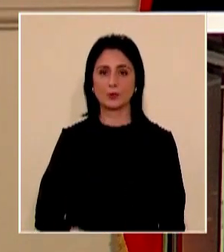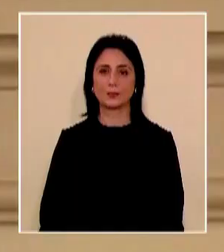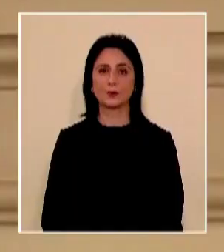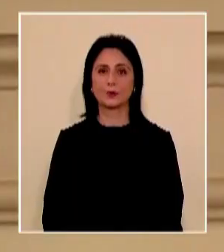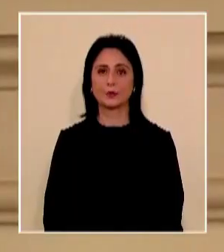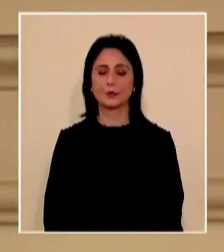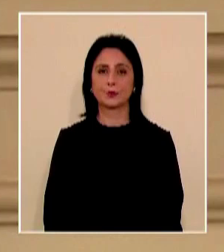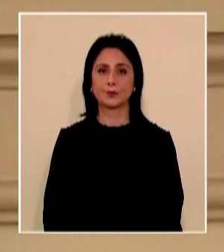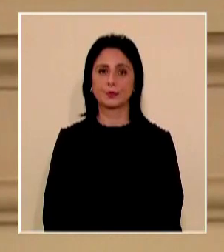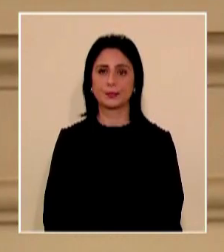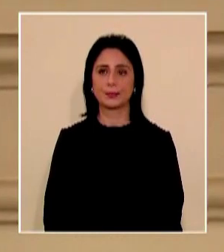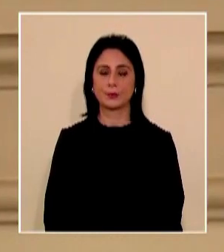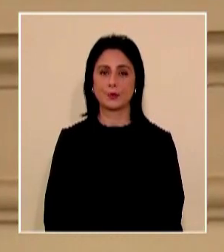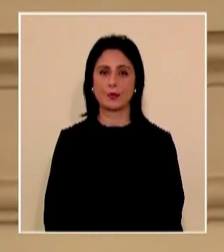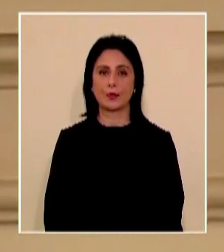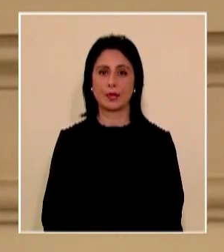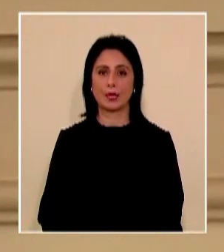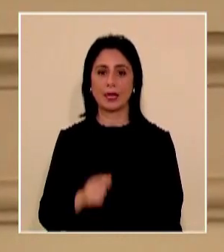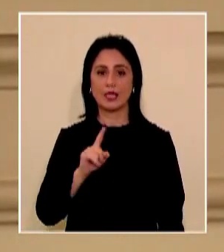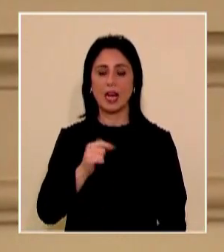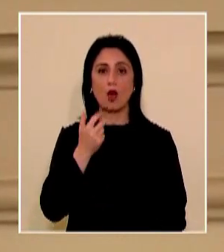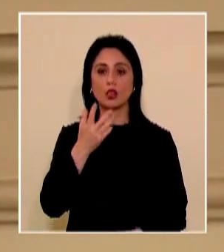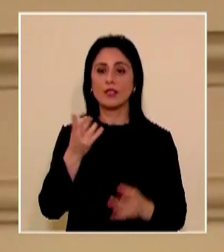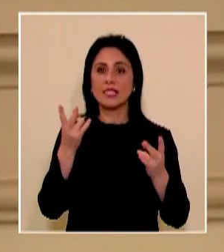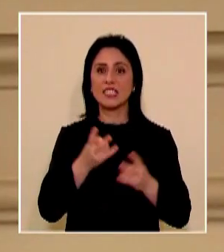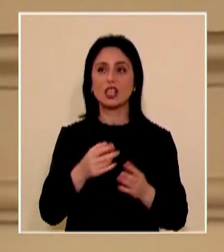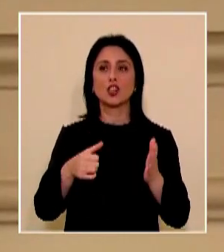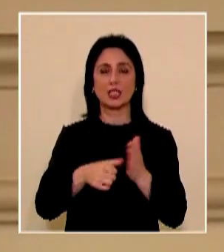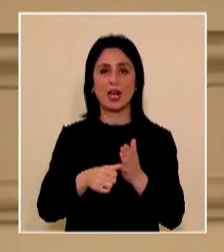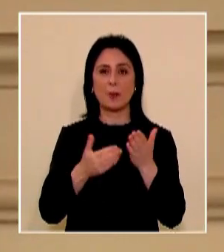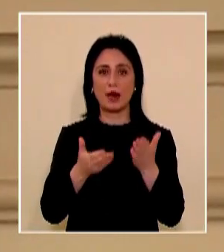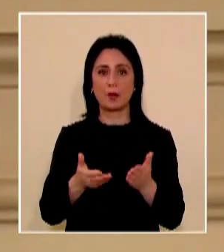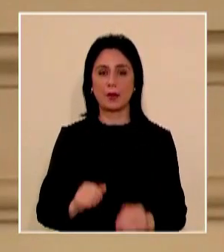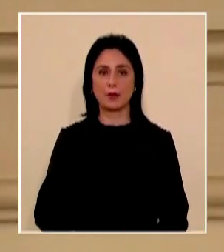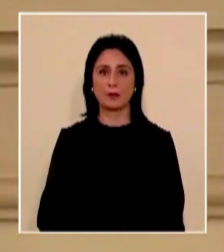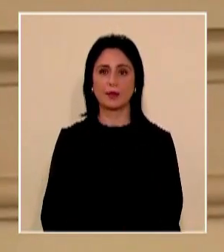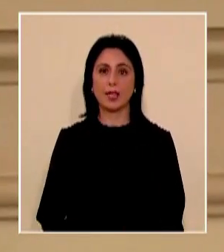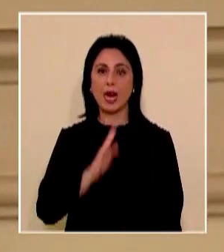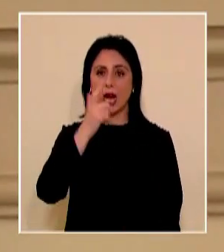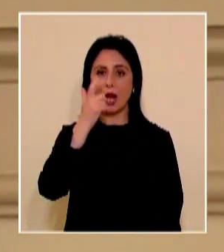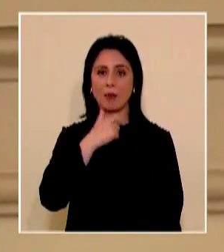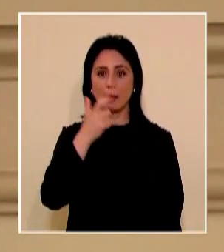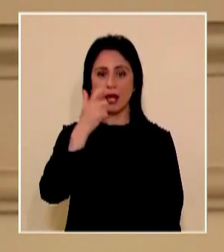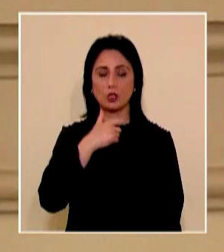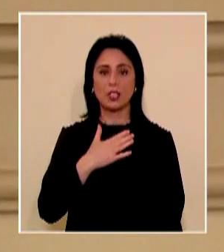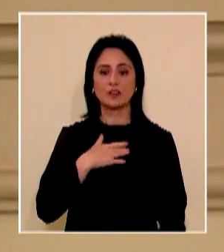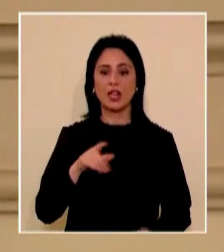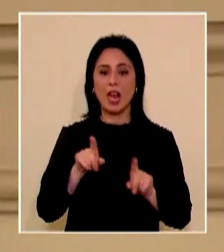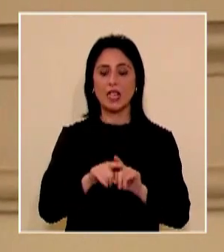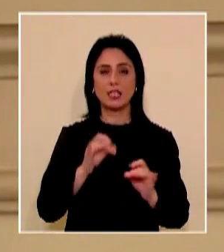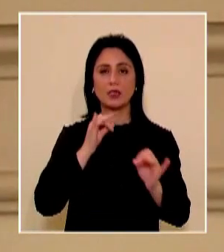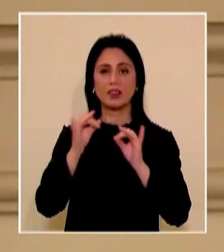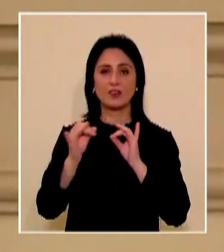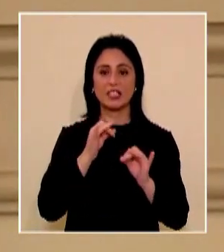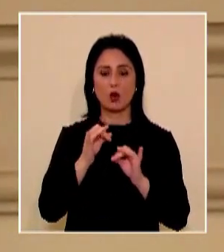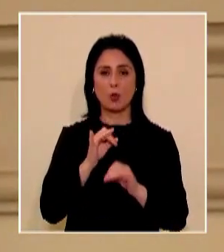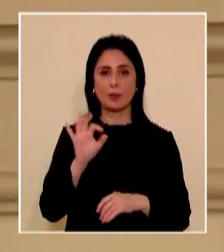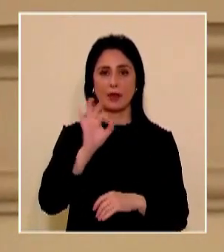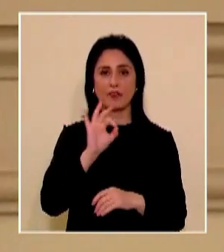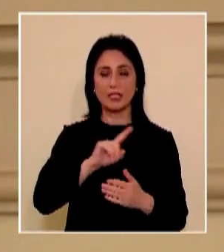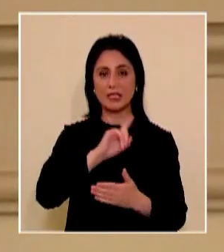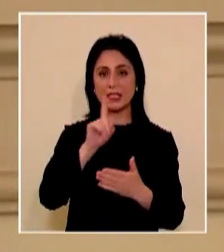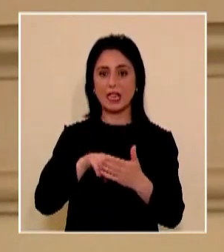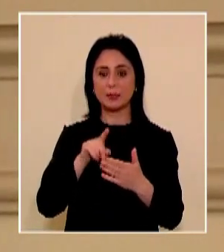tak bardzo potrzebna. Proszę Państwa, mówiliśmy oczywiście także o rzeczy, która jest jedną